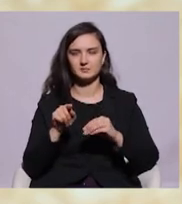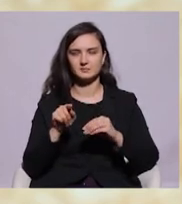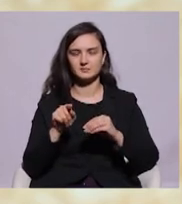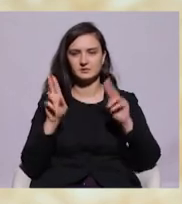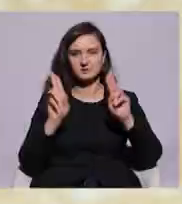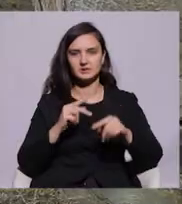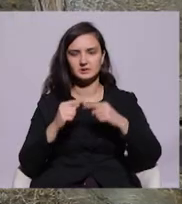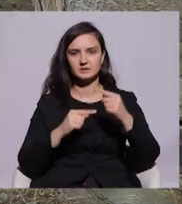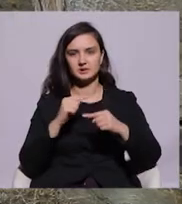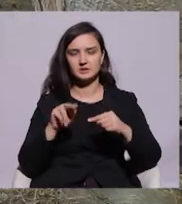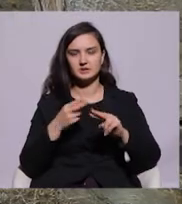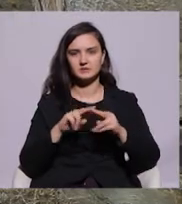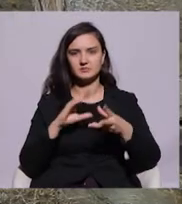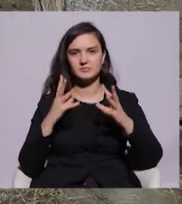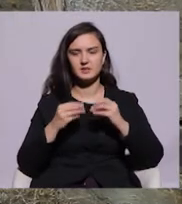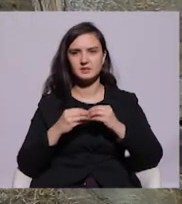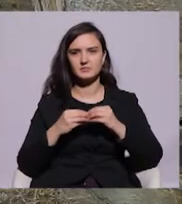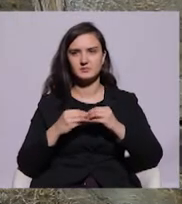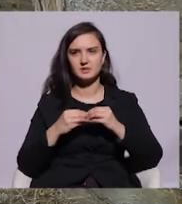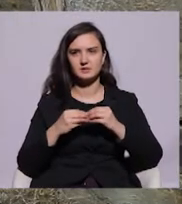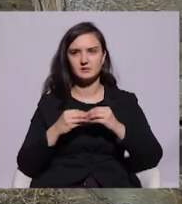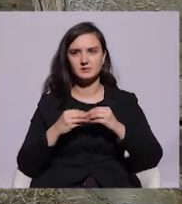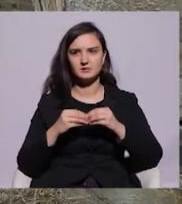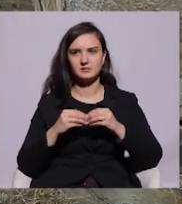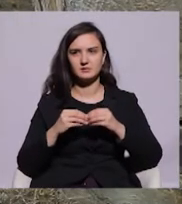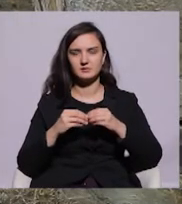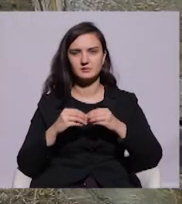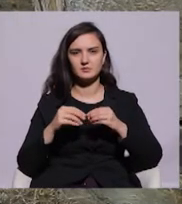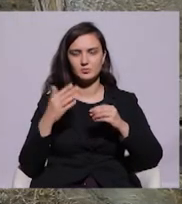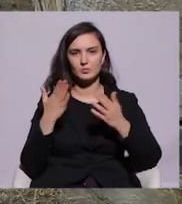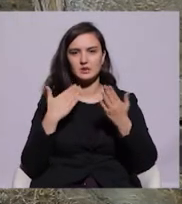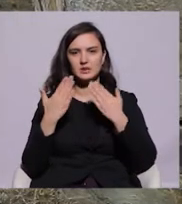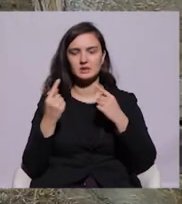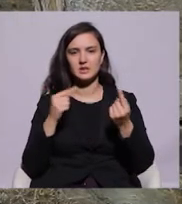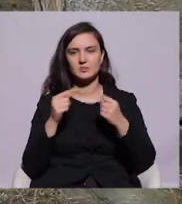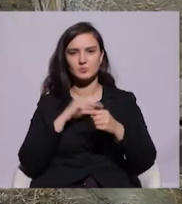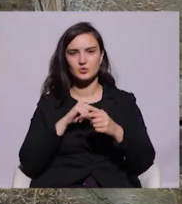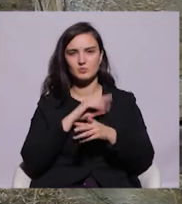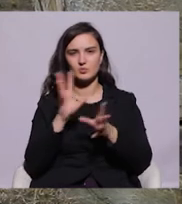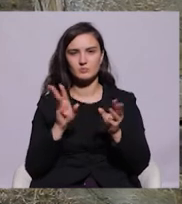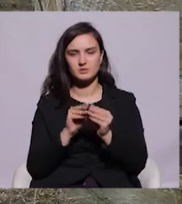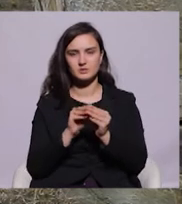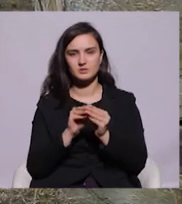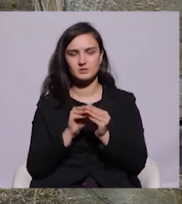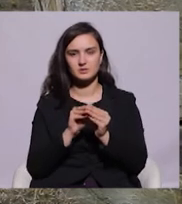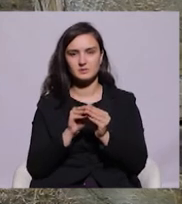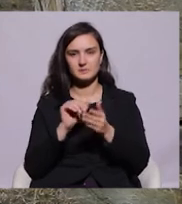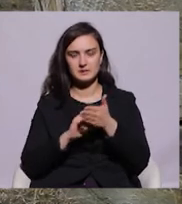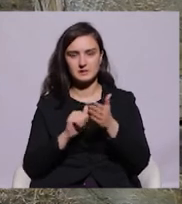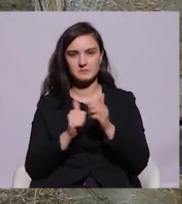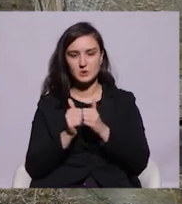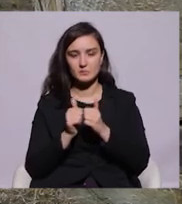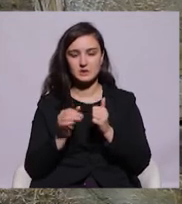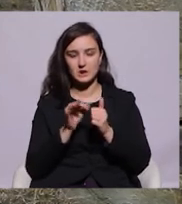იყო ეს ტრადიცია. და მოკლედ ეს დეტალები მინდა ვთქვა, რომ აფიქსირებს იმ ფაქტს, რომ ურთიერთ თანამშრომლობის